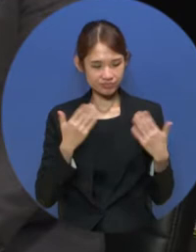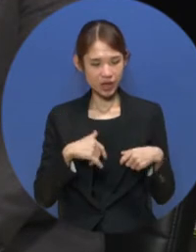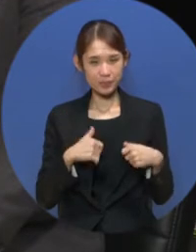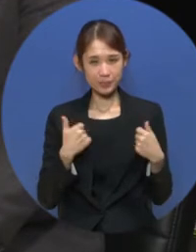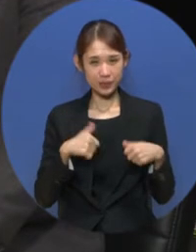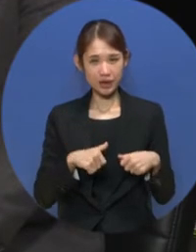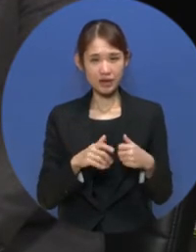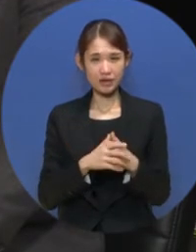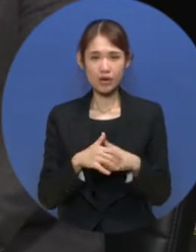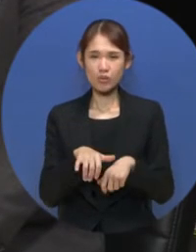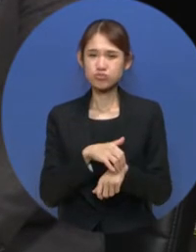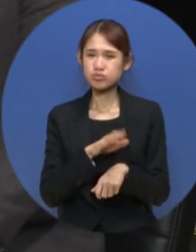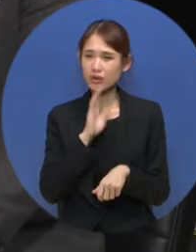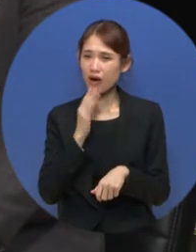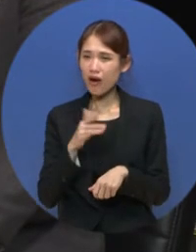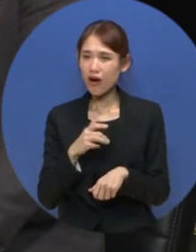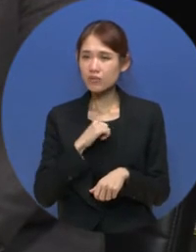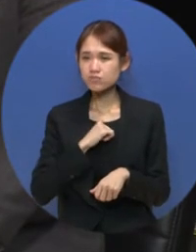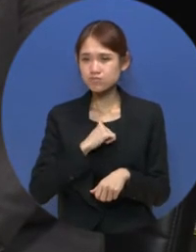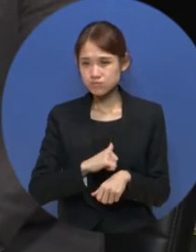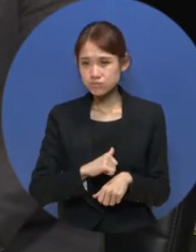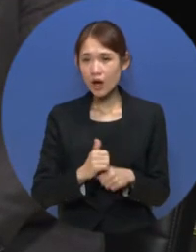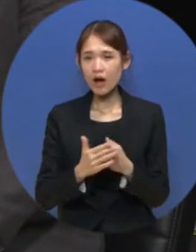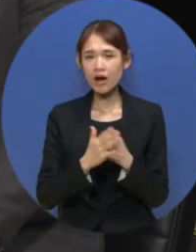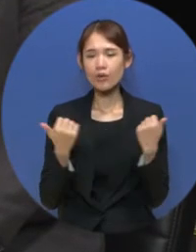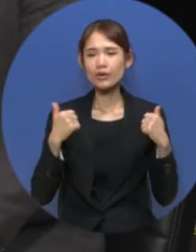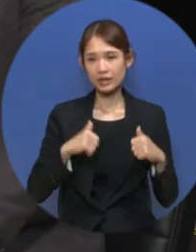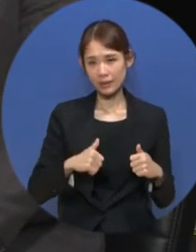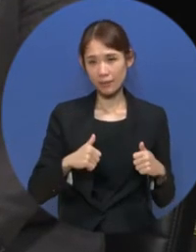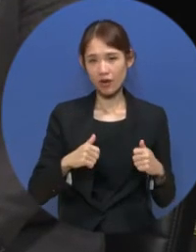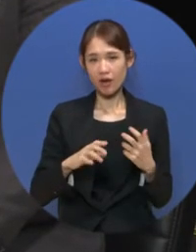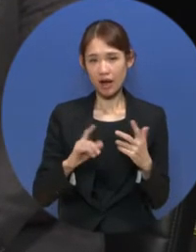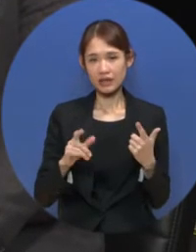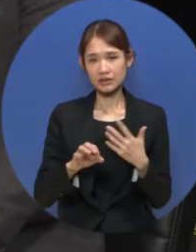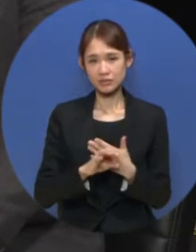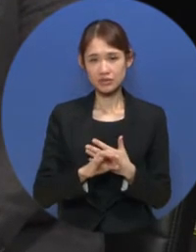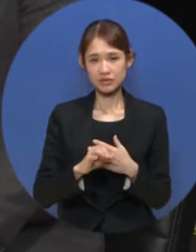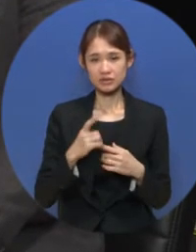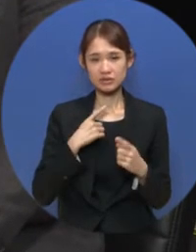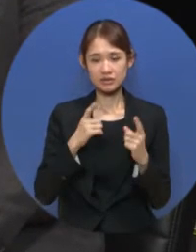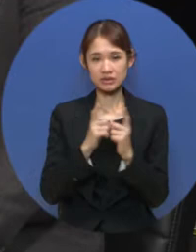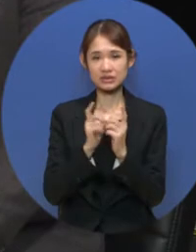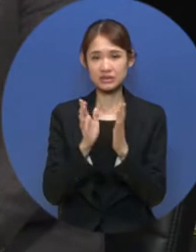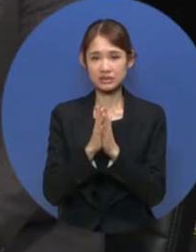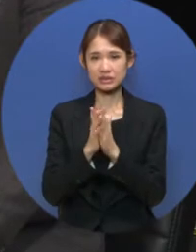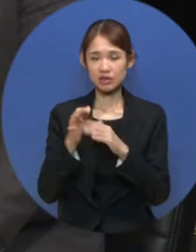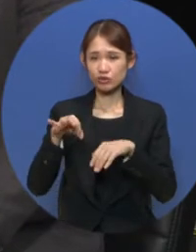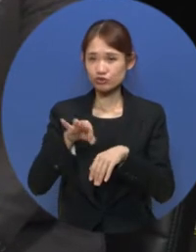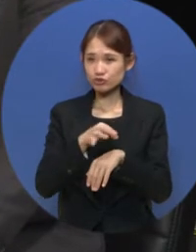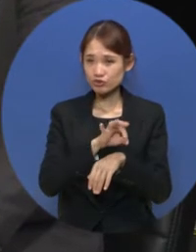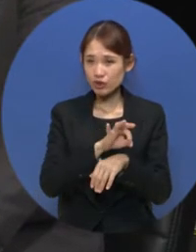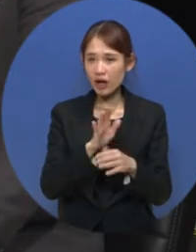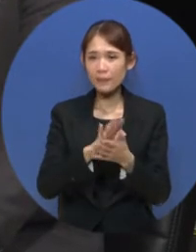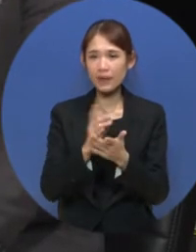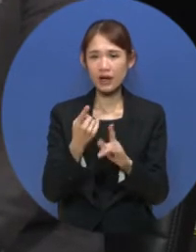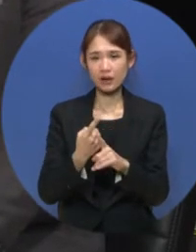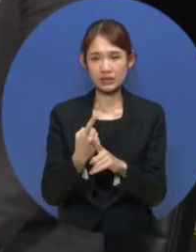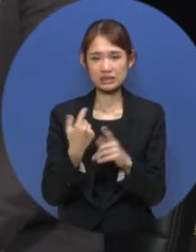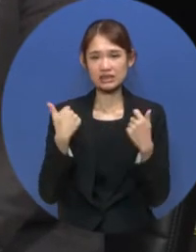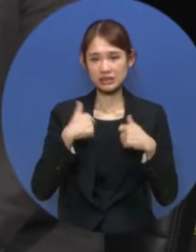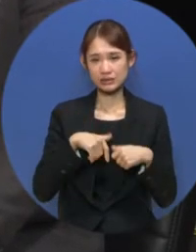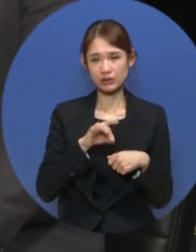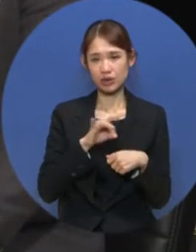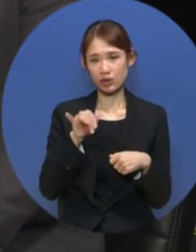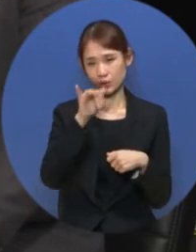아. 조금 불편하더라도 그걸 감수하고 입는다거나 네. 아니면은 저희가 이제 직접 수선을 해서 입는다거나 예. 하는 경우들이 좀